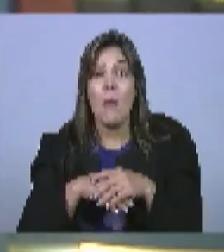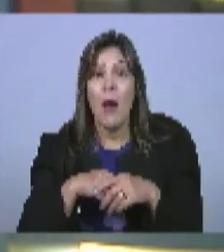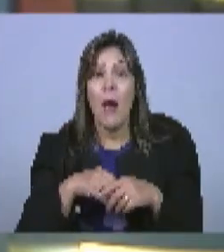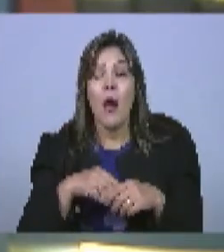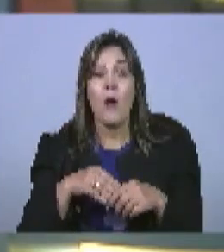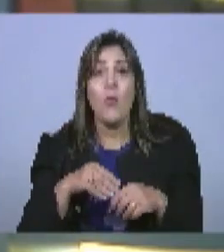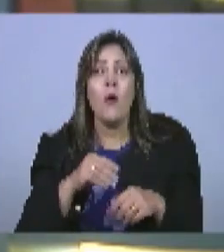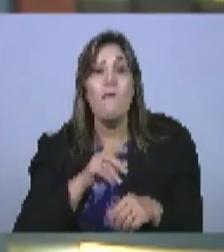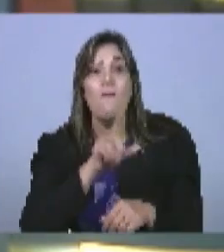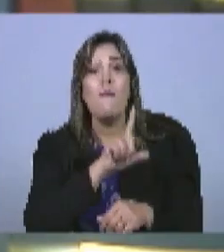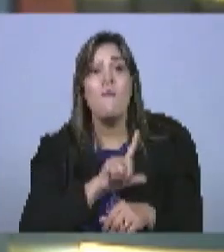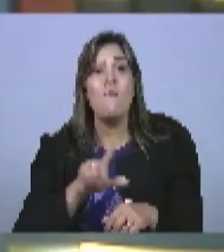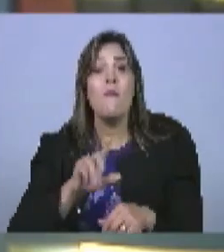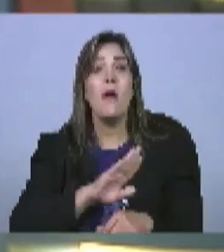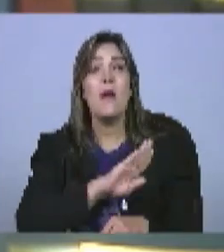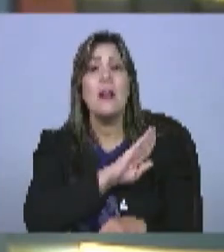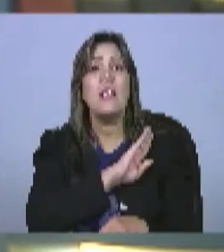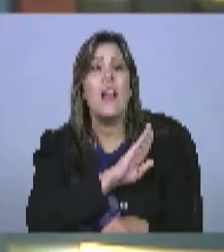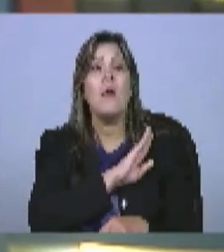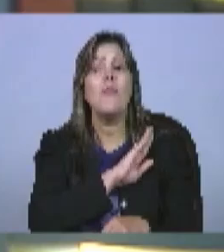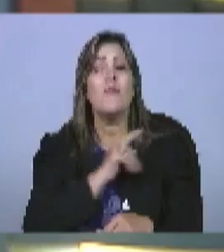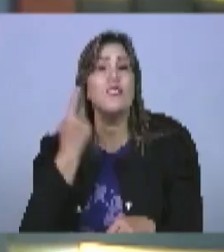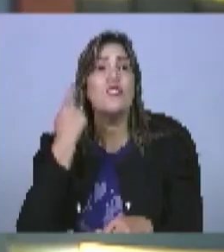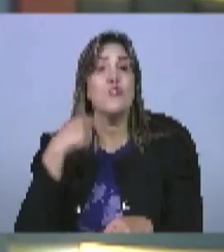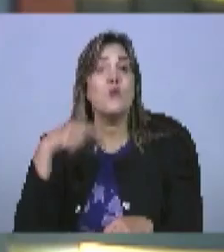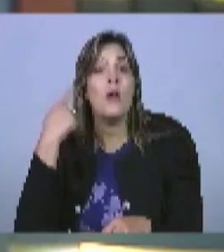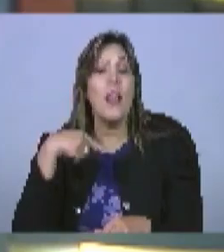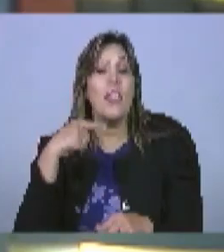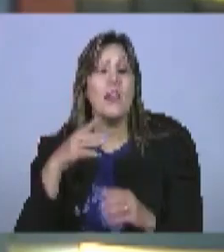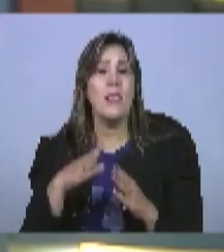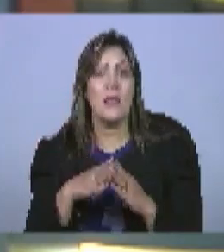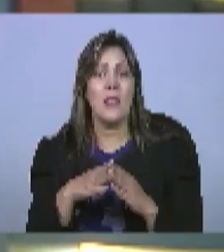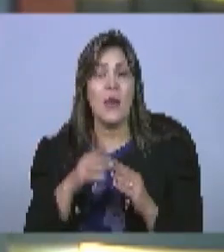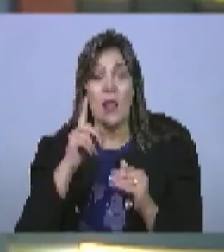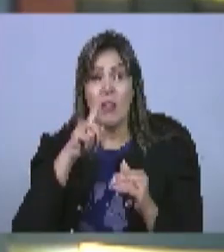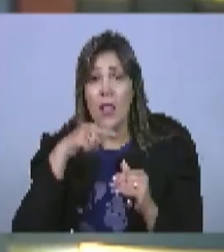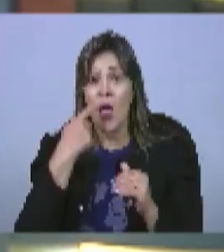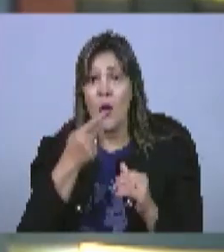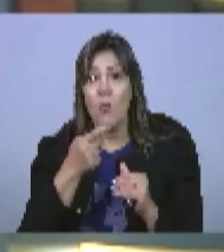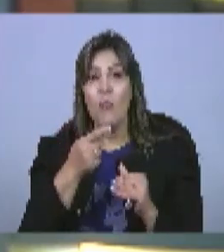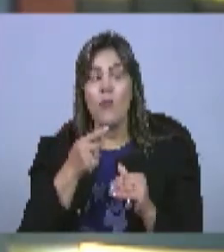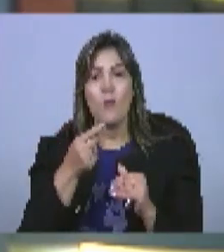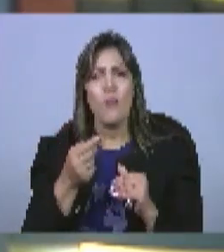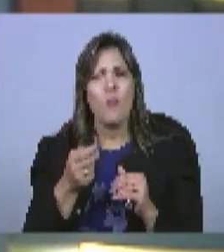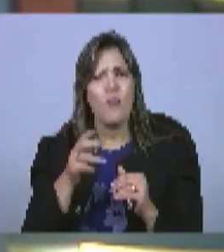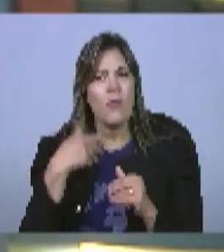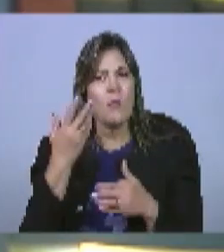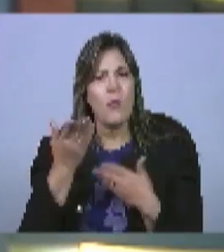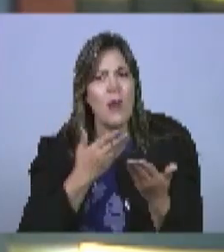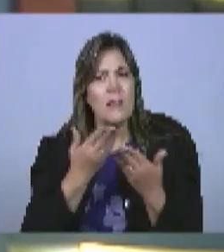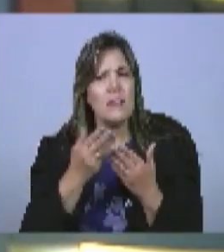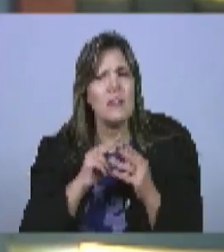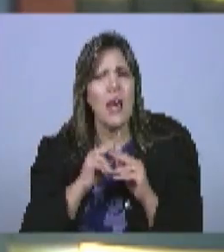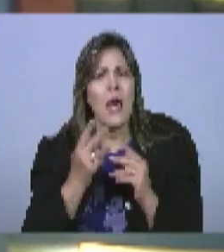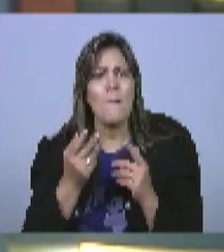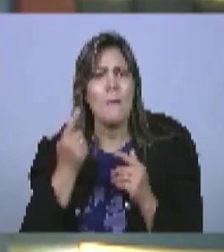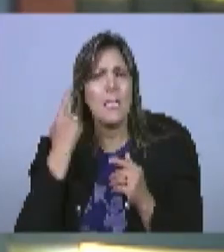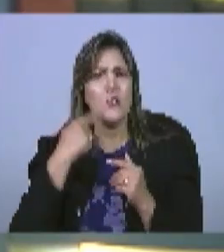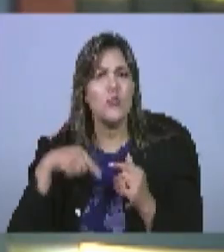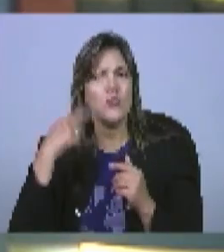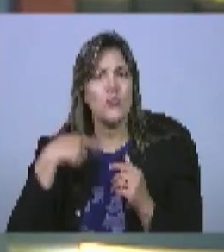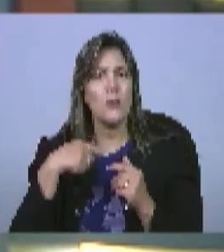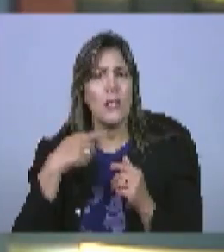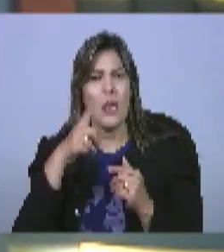البرهان في السودان انا عندي ملاحظه عامه قبل ما اتكلم عن الشان